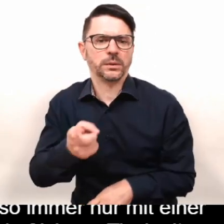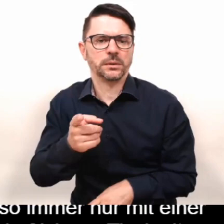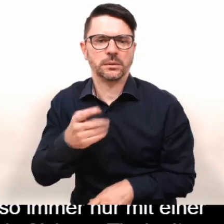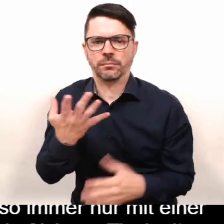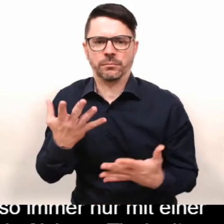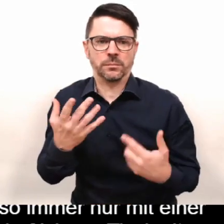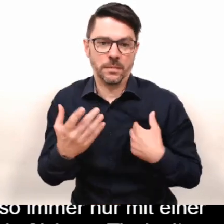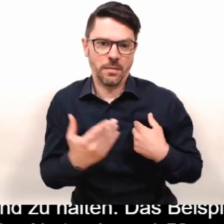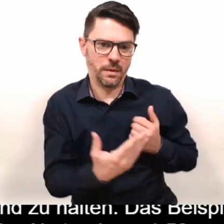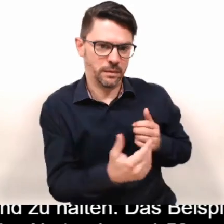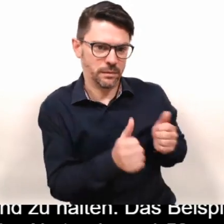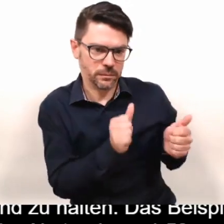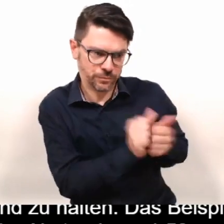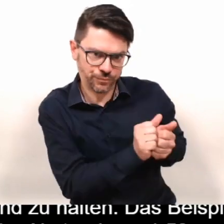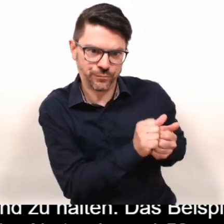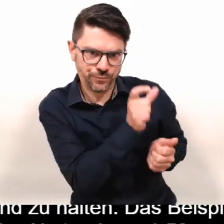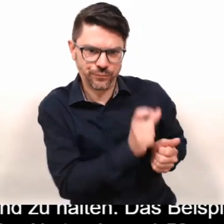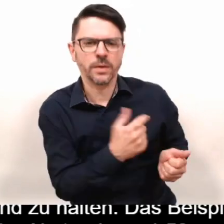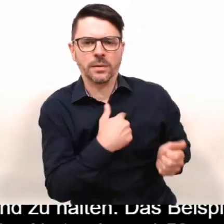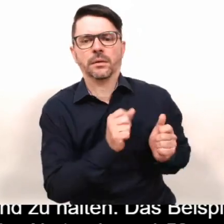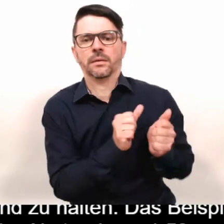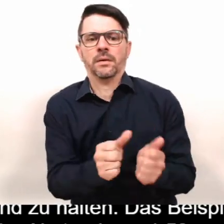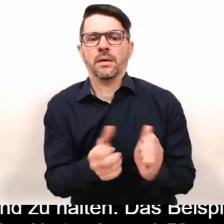,50 immer die Pärchen gegenüber sitzen.